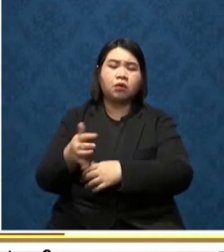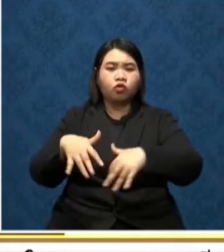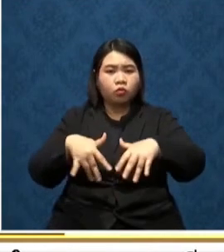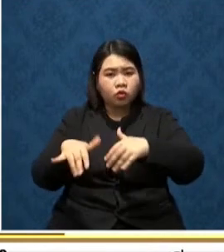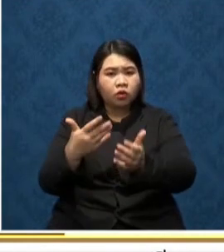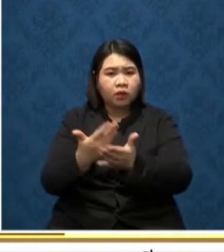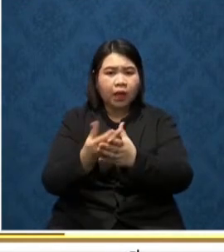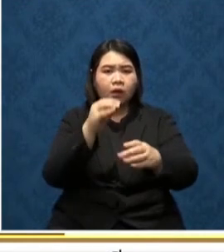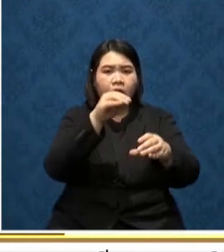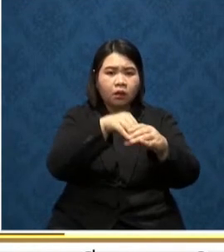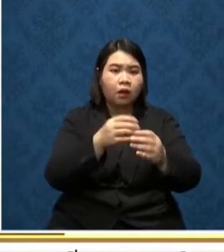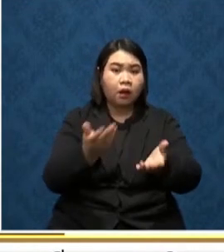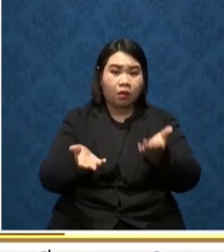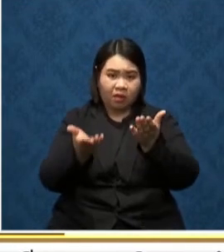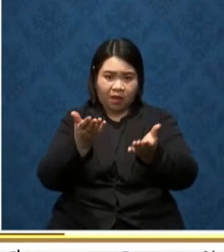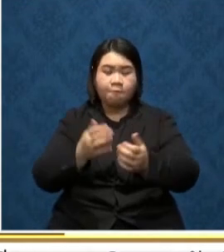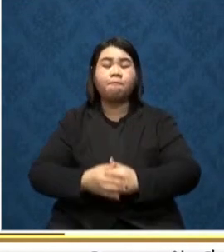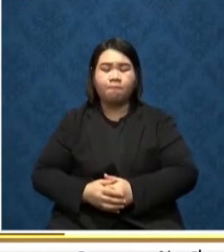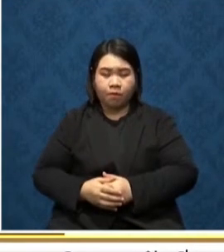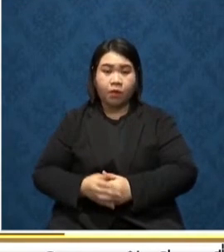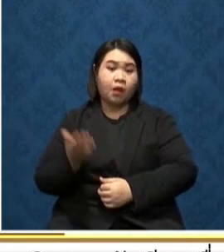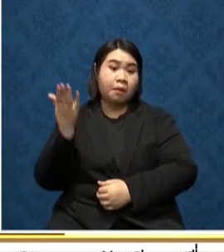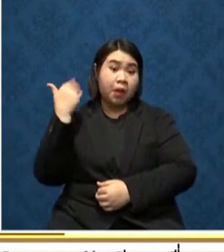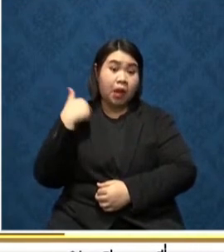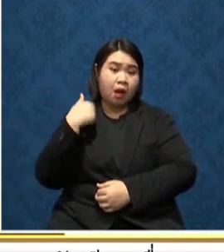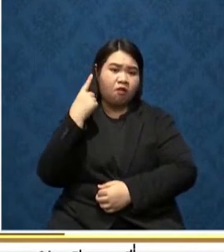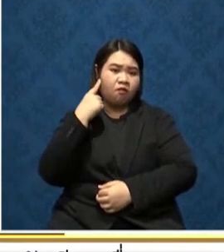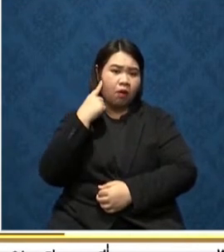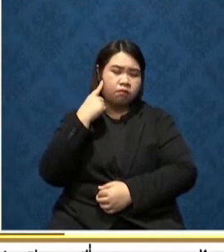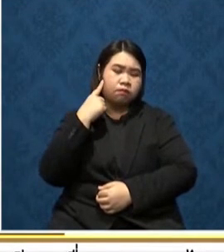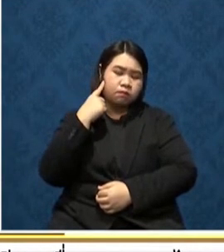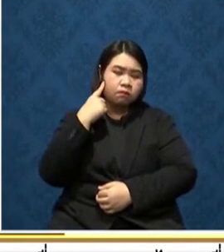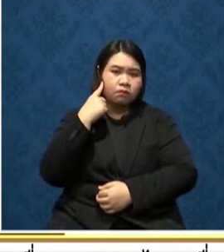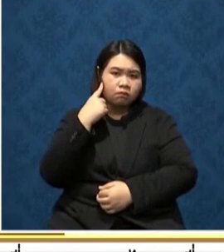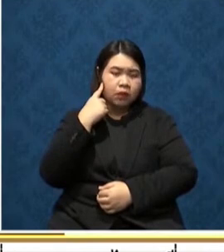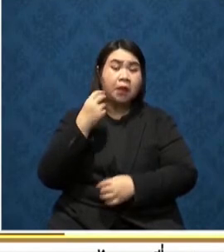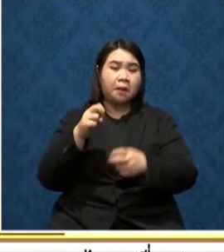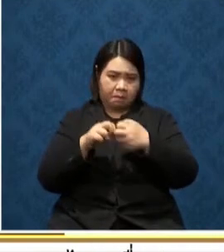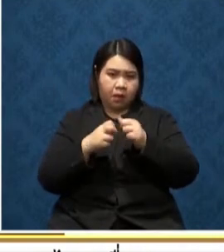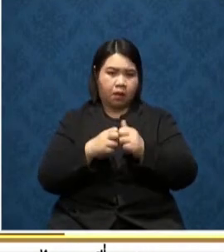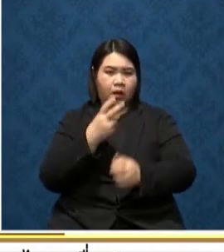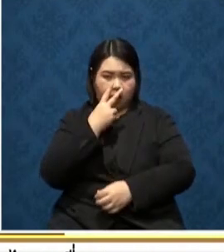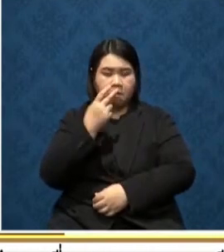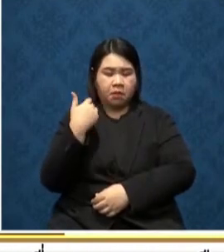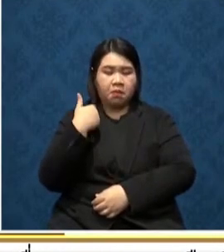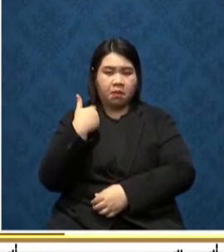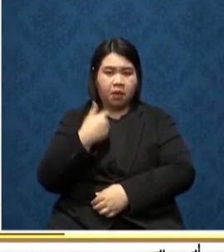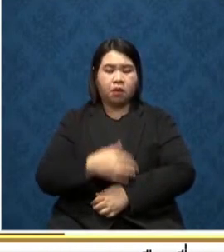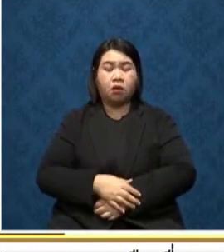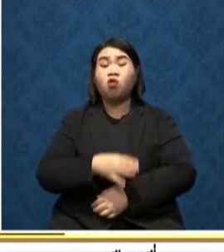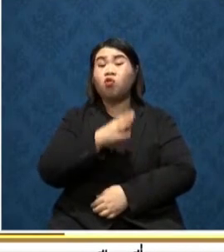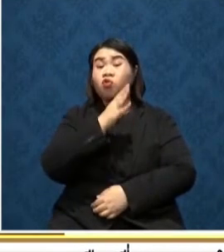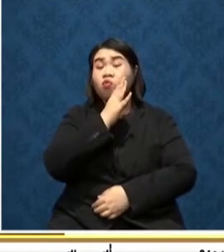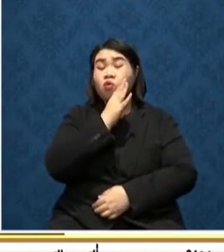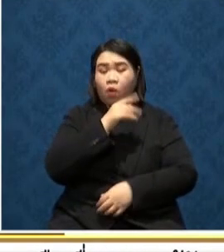ุด นะครัวัศ ครูฟั ธ่เจอก็เห็นปัหา่าแบ